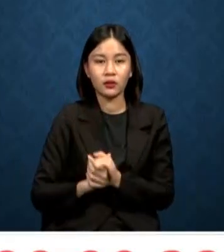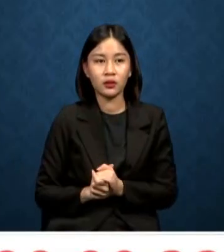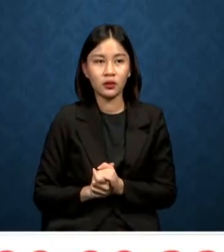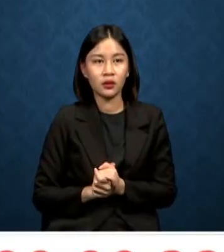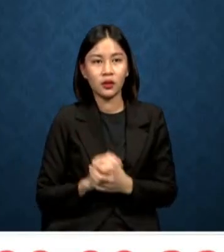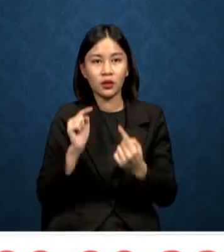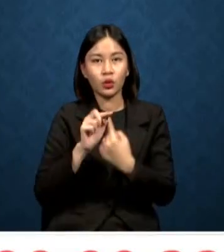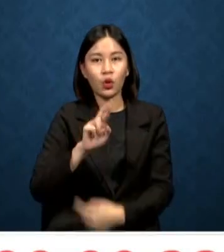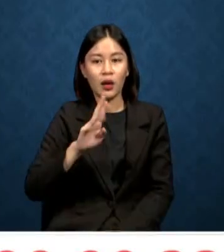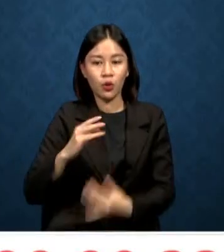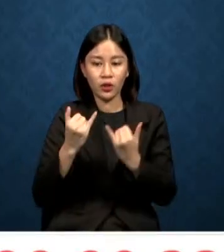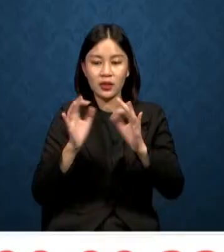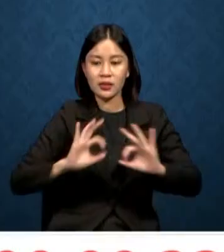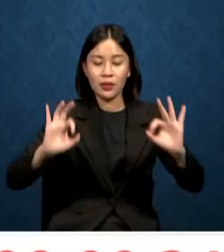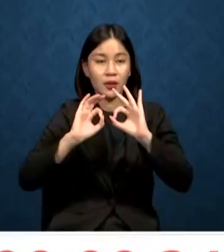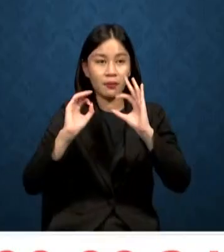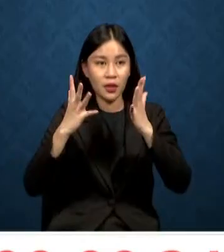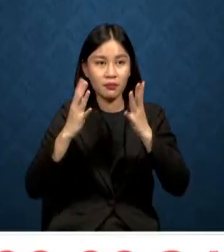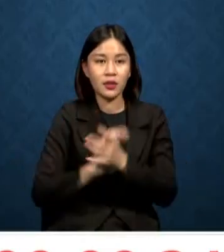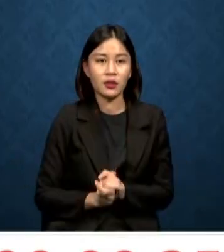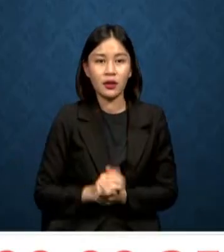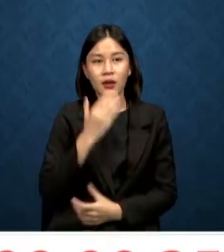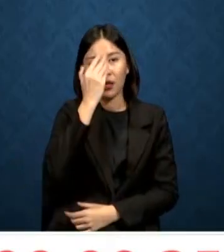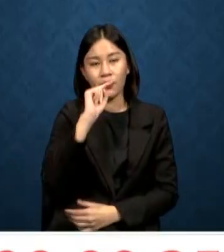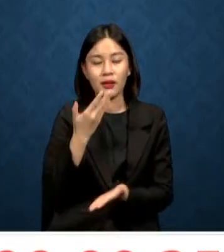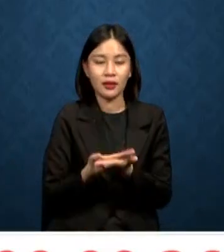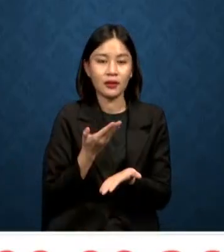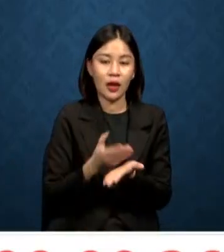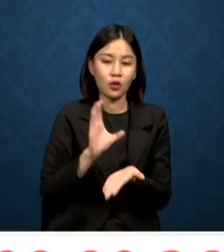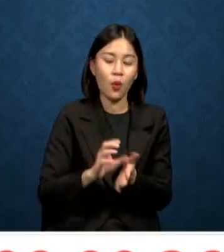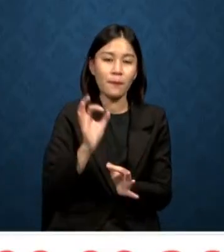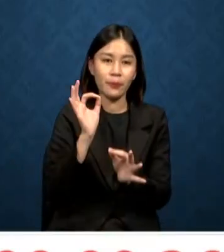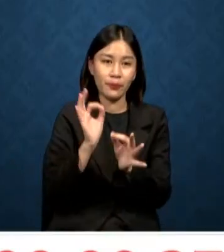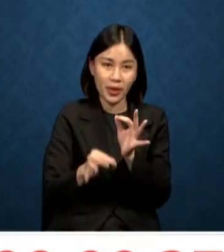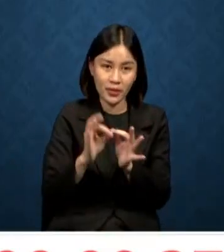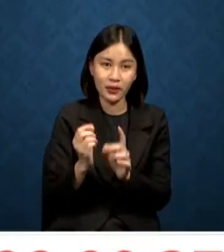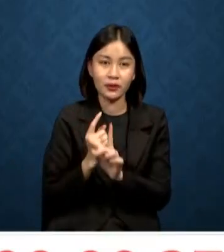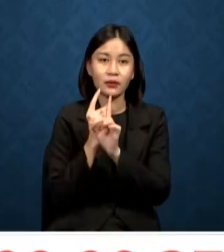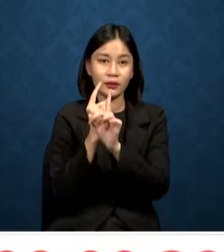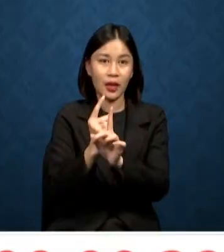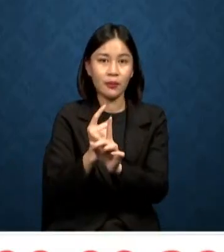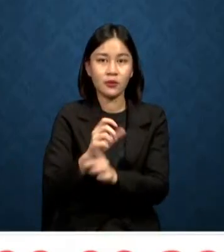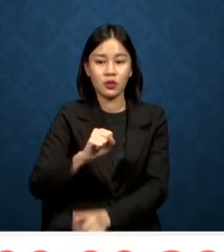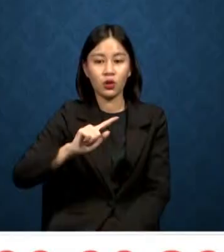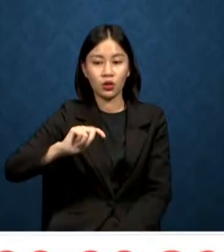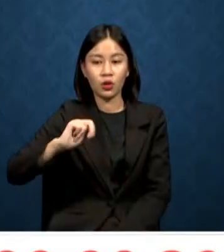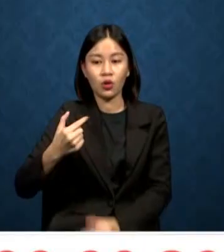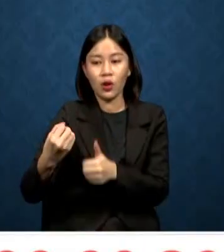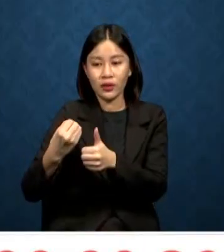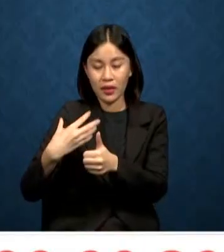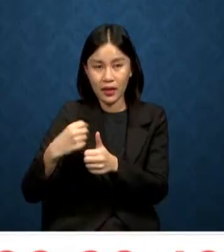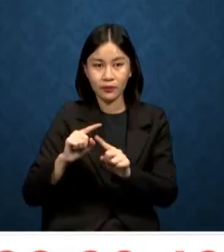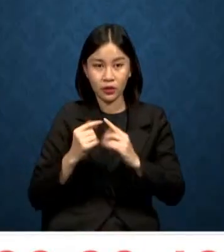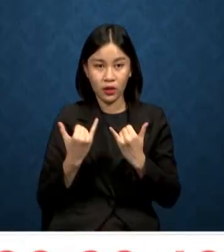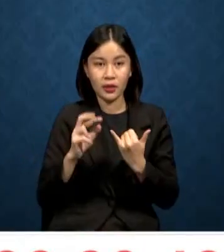สำหรับระบบที่หมดความจำเป็นแล้วเนี่ยเราจะเรียกเป็นครั้งคราวเพื่อเป็นการประหยัดงบประมาณตามที่สตง.แนะนำให้ด้วยนะครับส่วนที่ระบบที่ยังจะเป็นอยู่เ